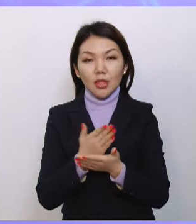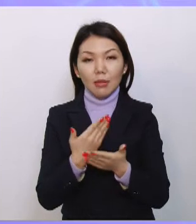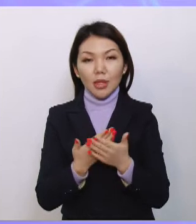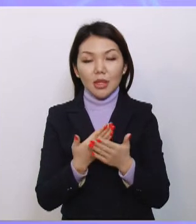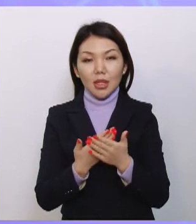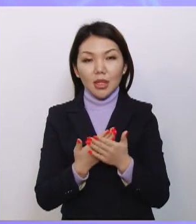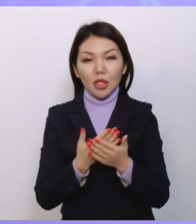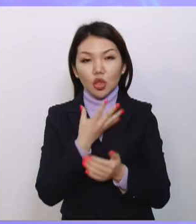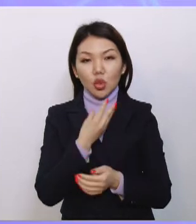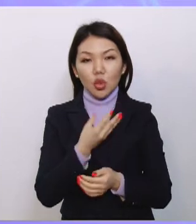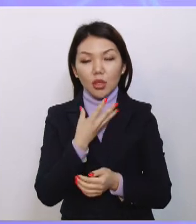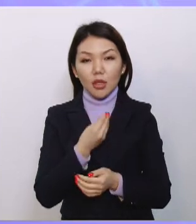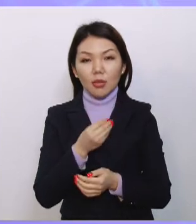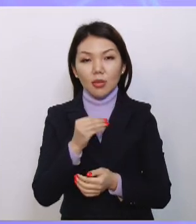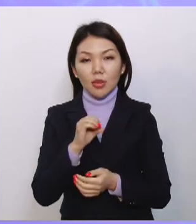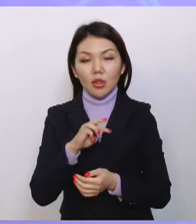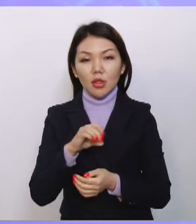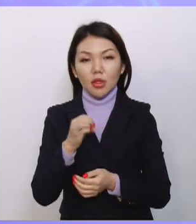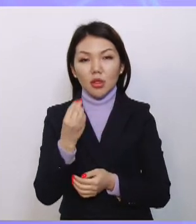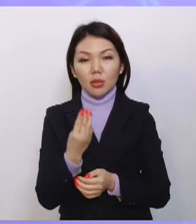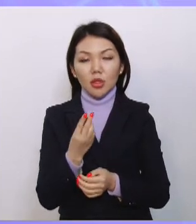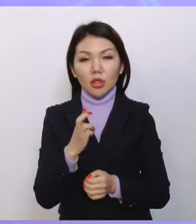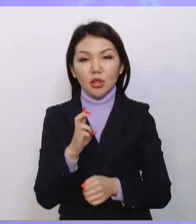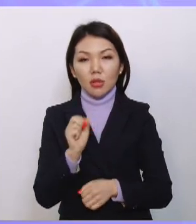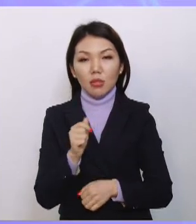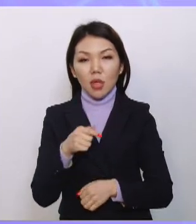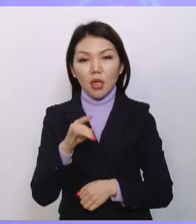Мисалы, чоң атамдын жемиш багы бар.